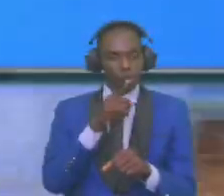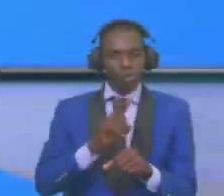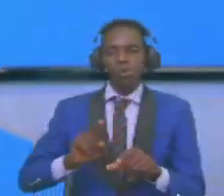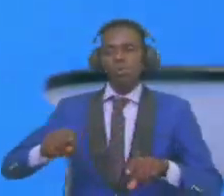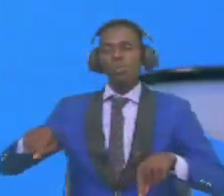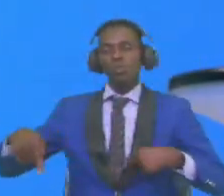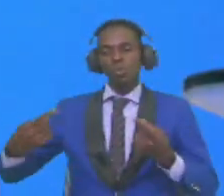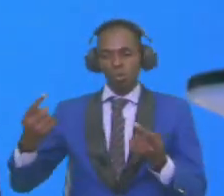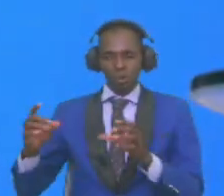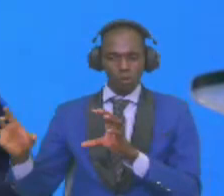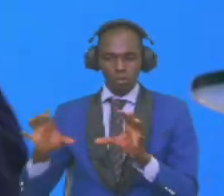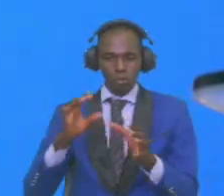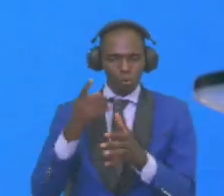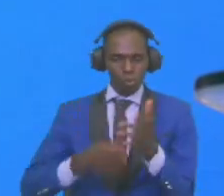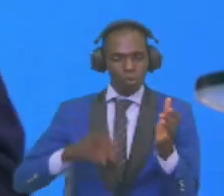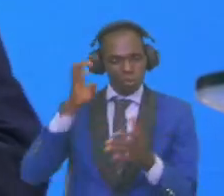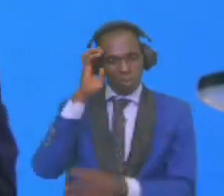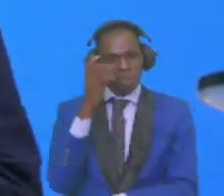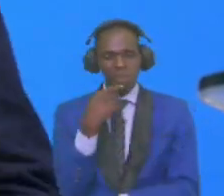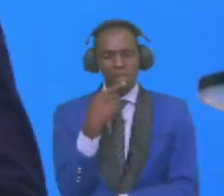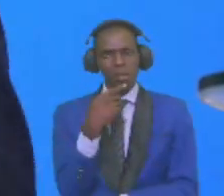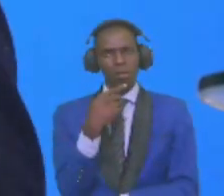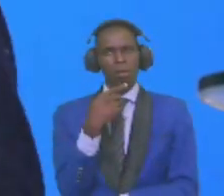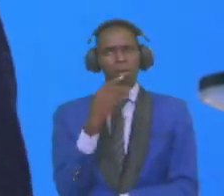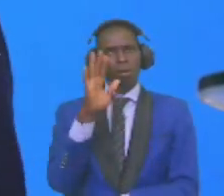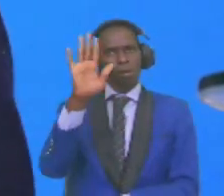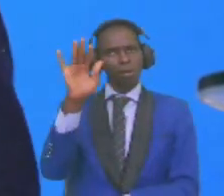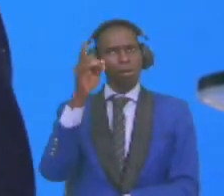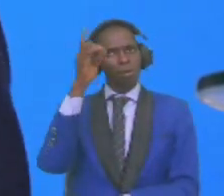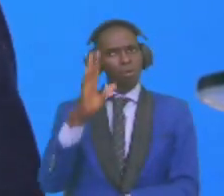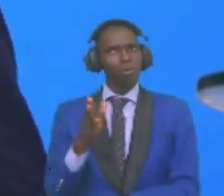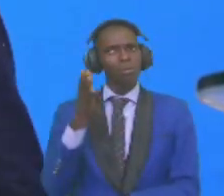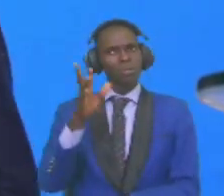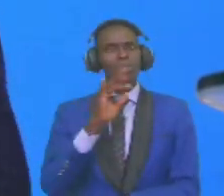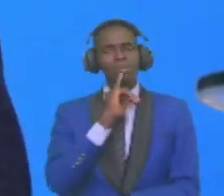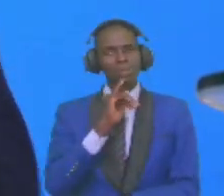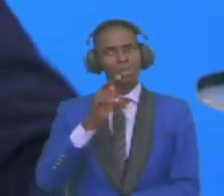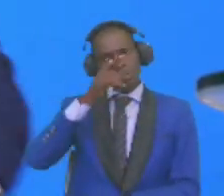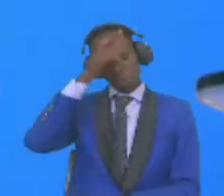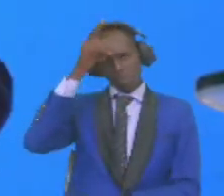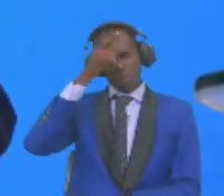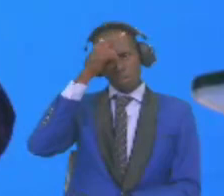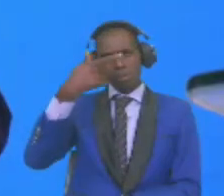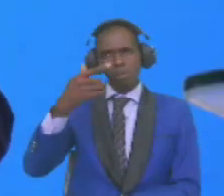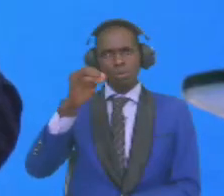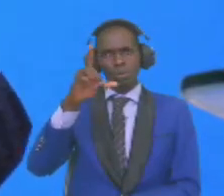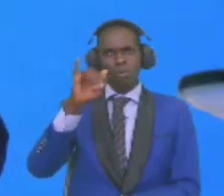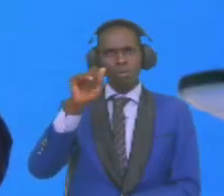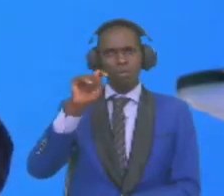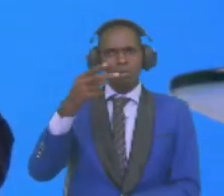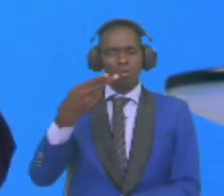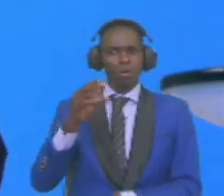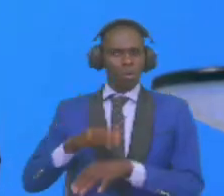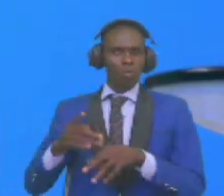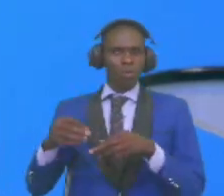à faire cela seniors et le goliath dans la voix alors va faire cela tu